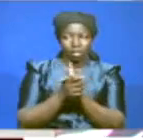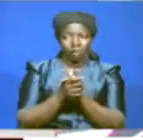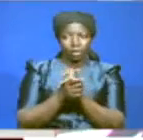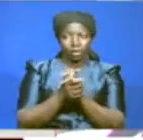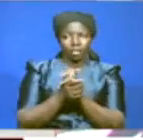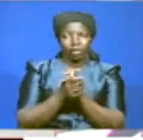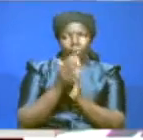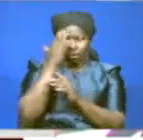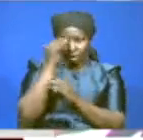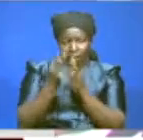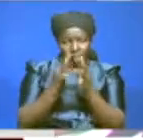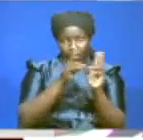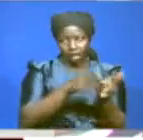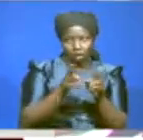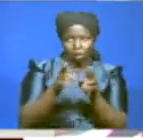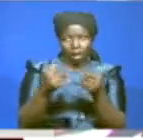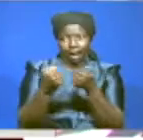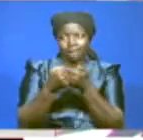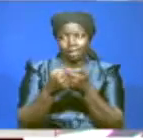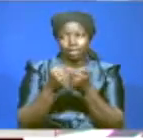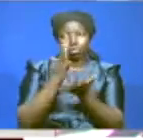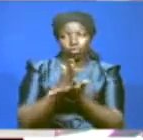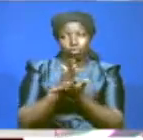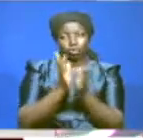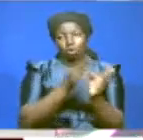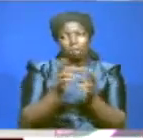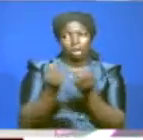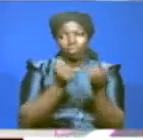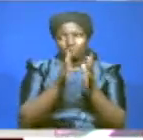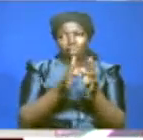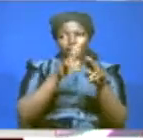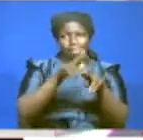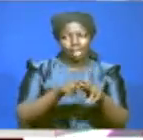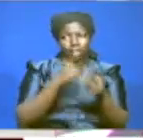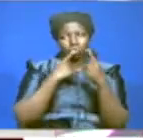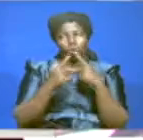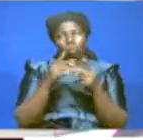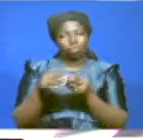accident, kawaida madriver ukae chini na wanazungumza na wanaongea, lakini huwezi kakuwa